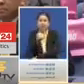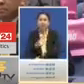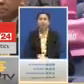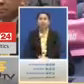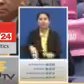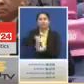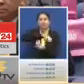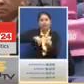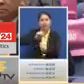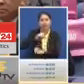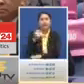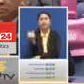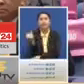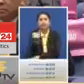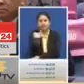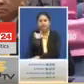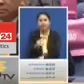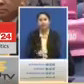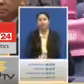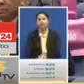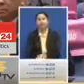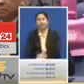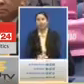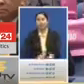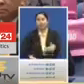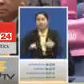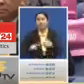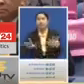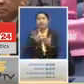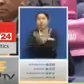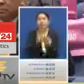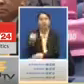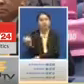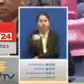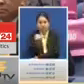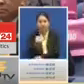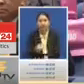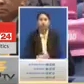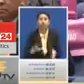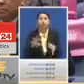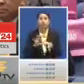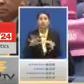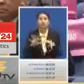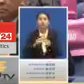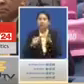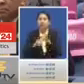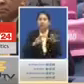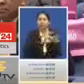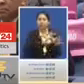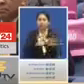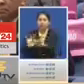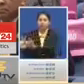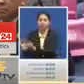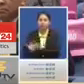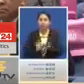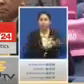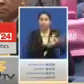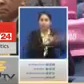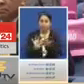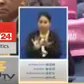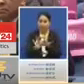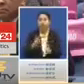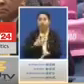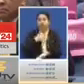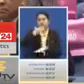สังคมเลยเสื่อม3ตัวเป็นวงจรผูกพันกันมีผลต่อกันซึ่งผมจะเรียนให้ท่านได้ท